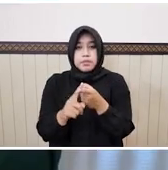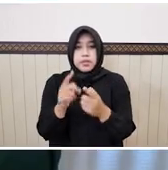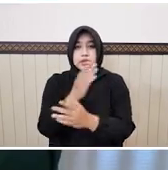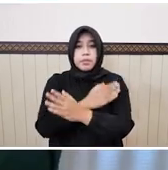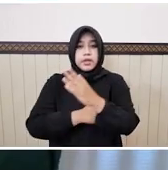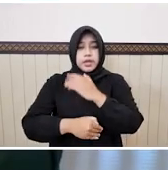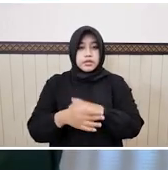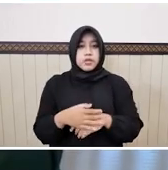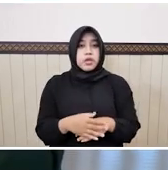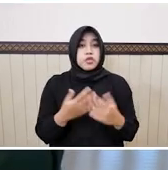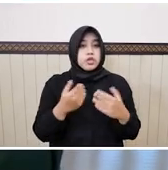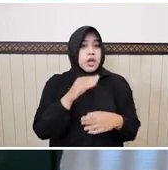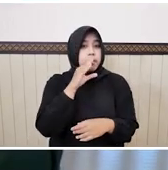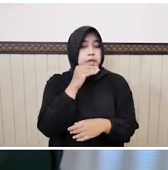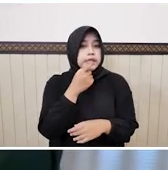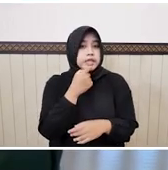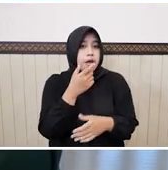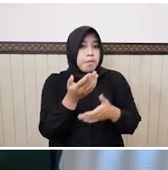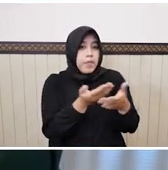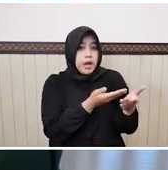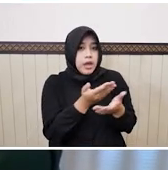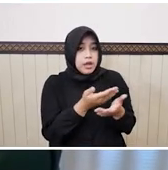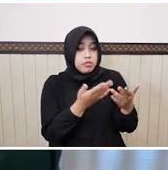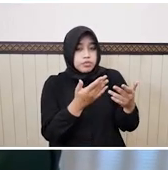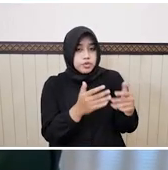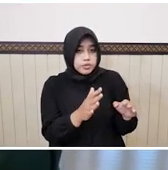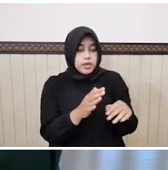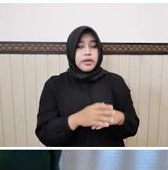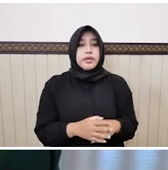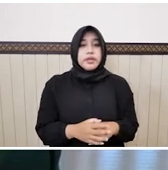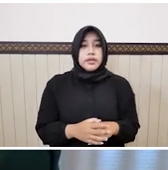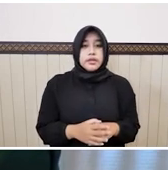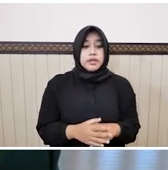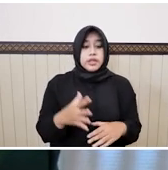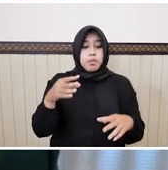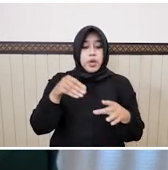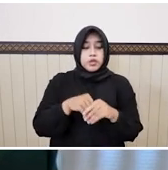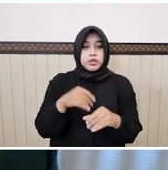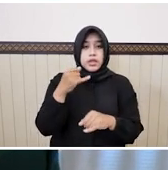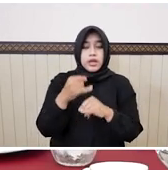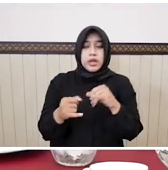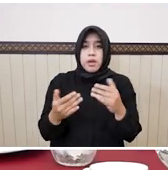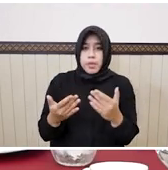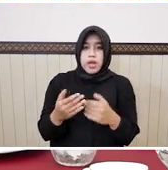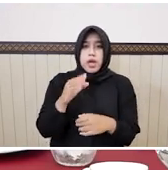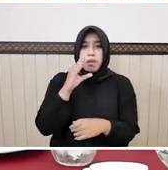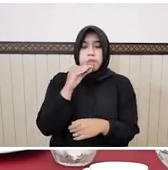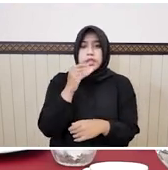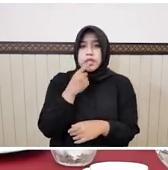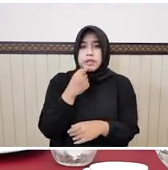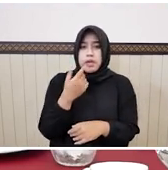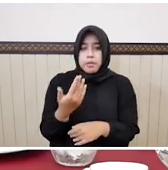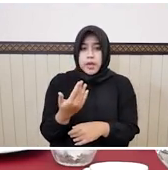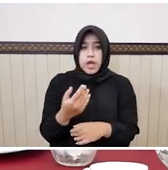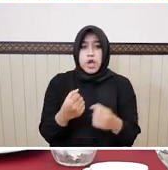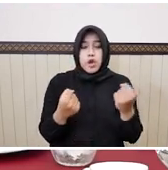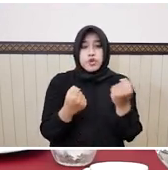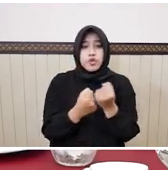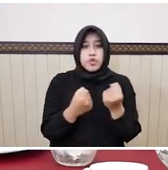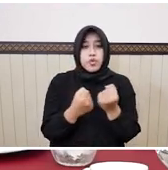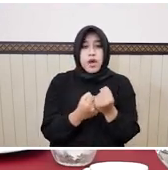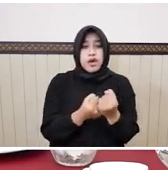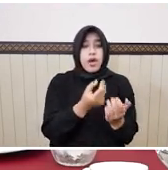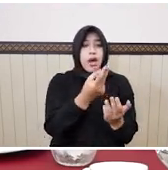disabilitas sudah bicara tentang pelayanan-pelayanan juga pernah sok terakhir tadi bicara tentang dukungan